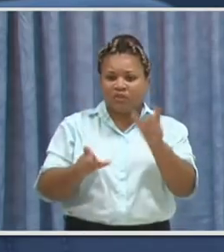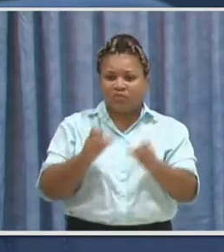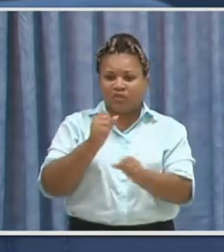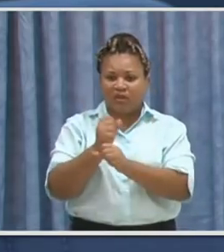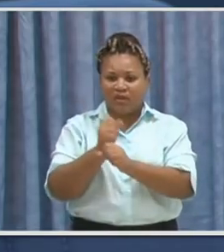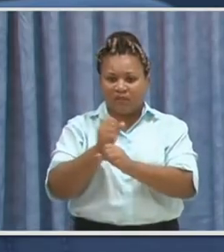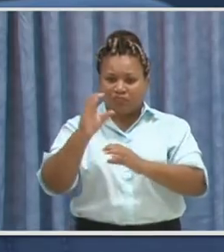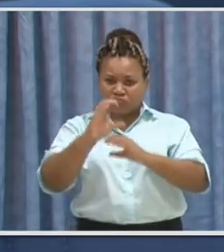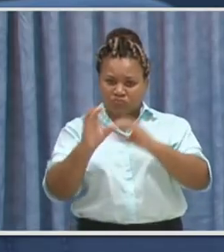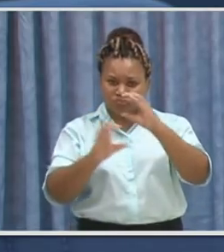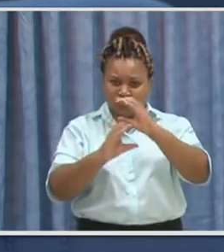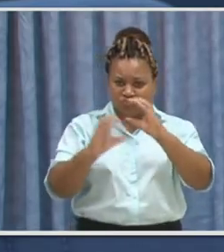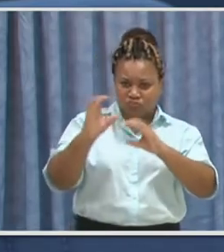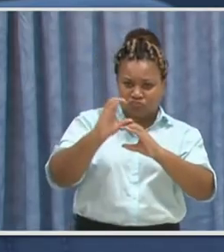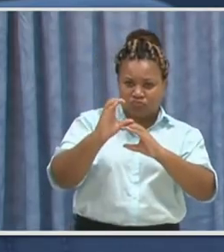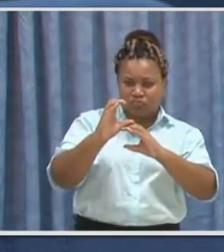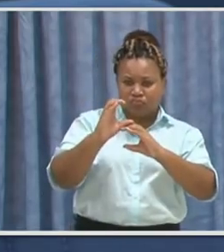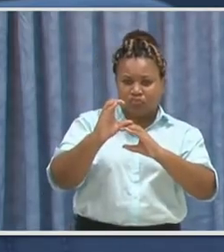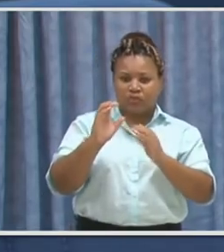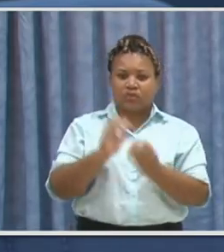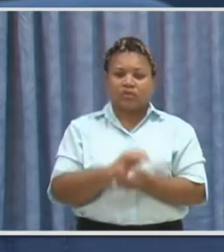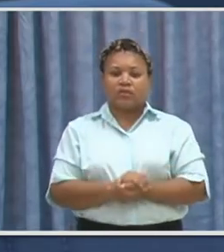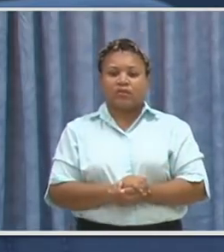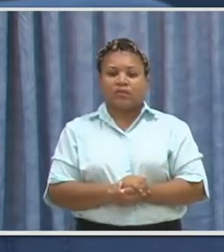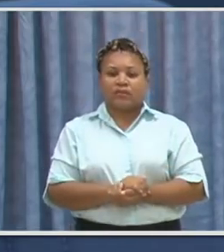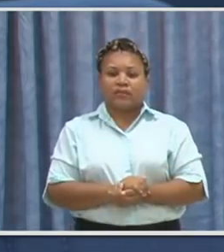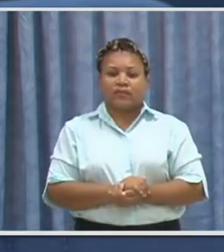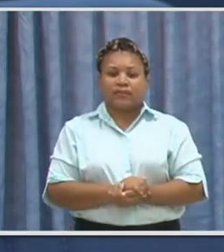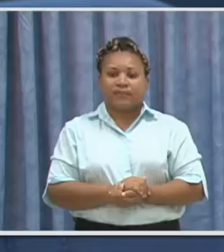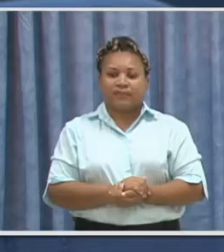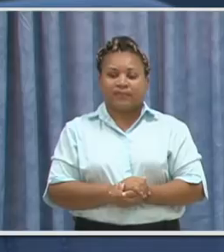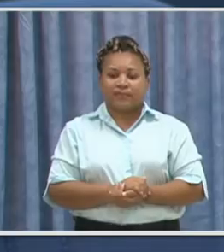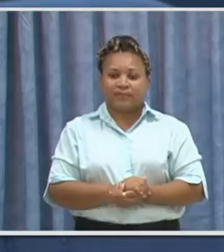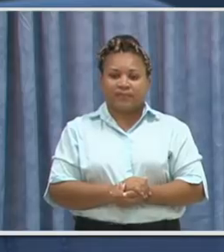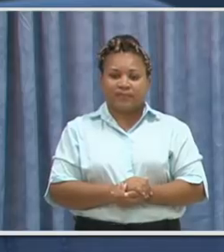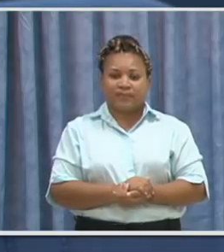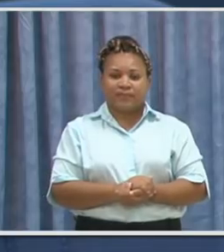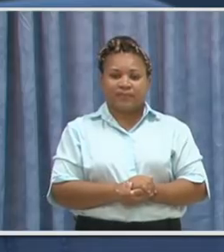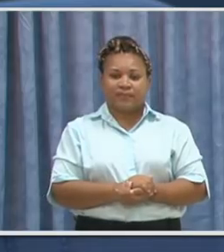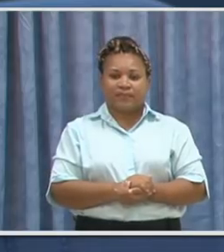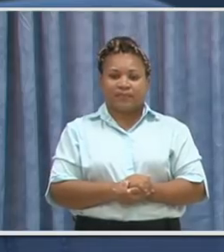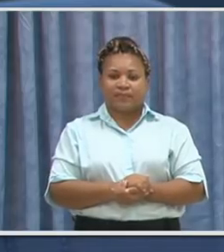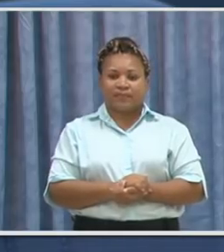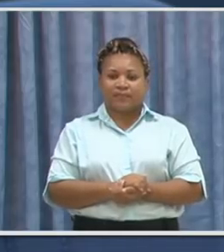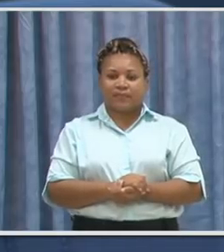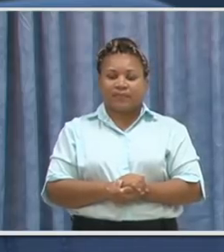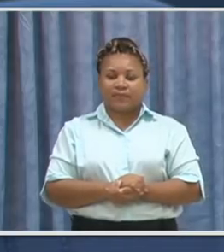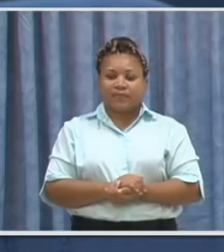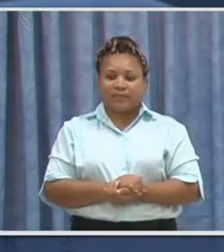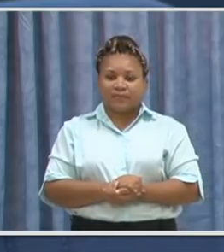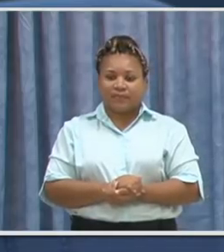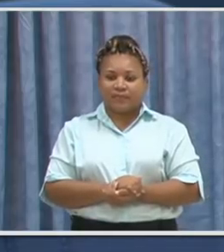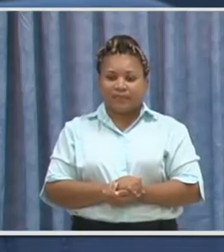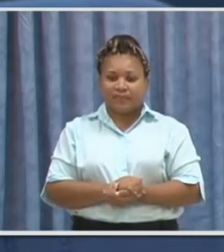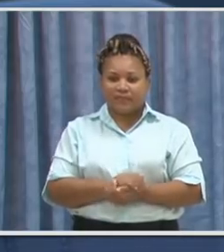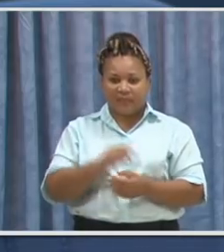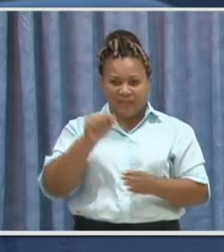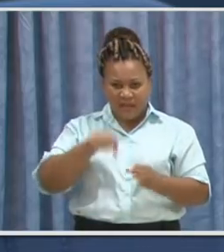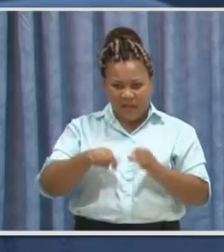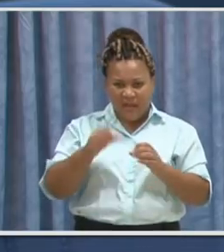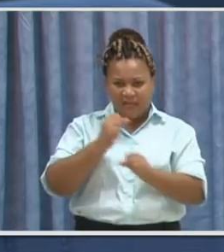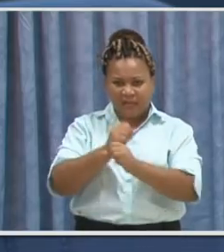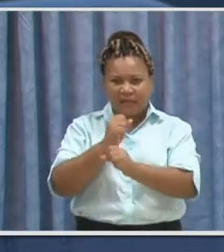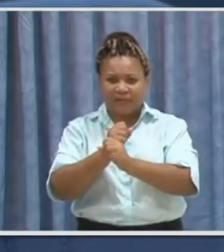en force si social distancing le ban site qui possible à cause à façon travail bien beaucoup autres autres là de dormir en